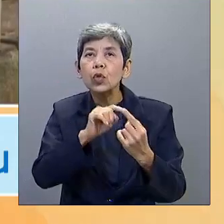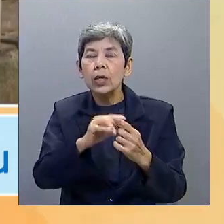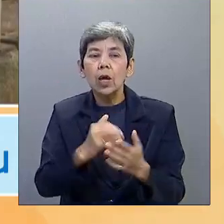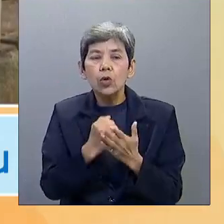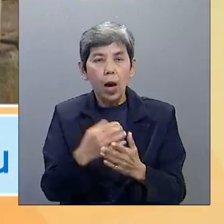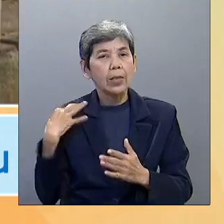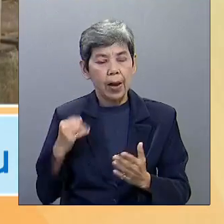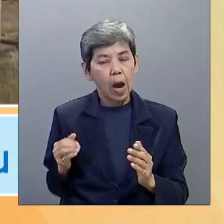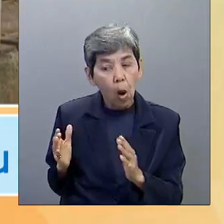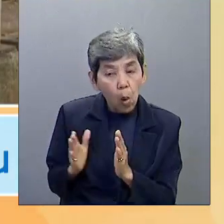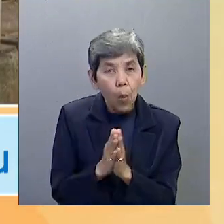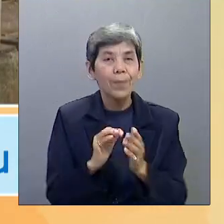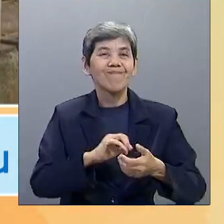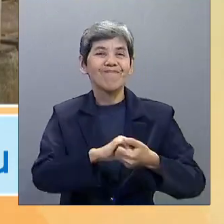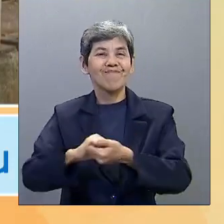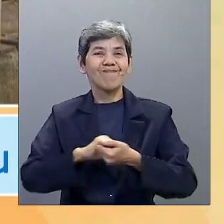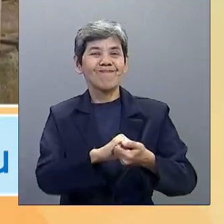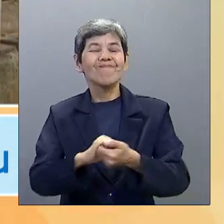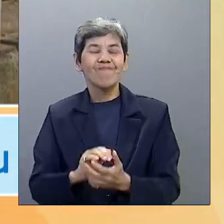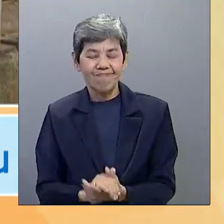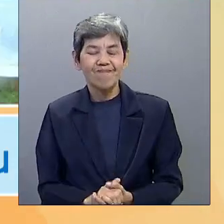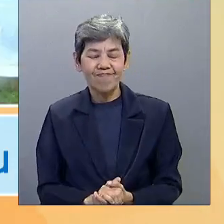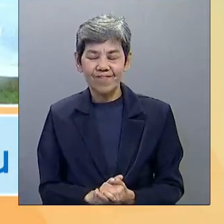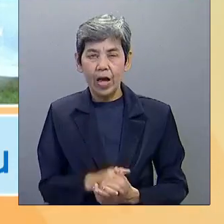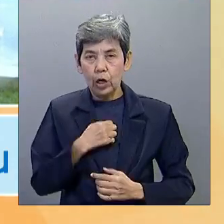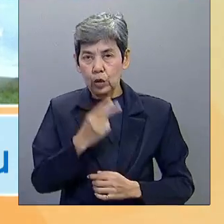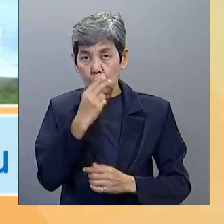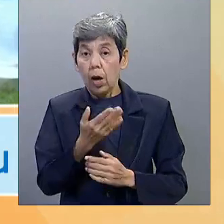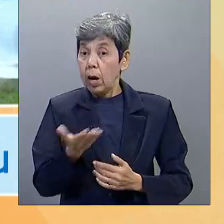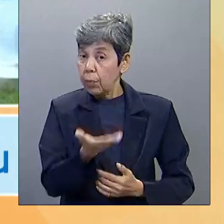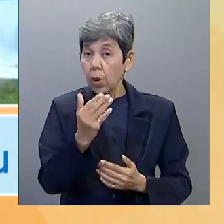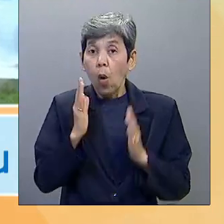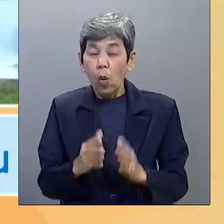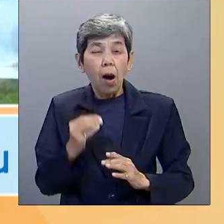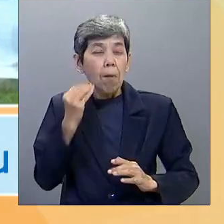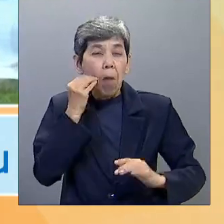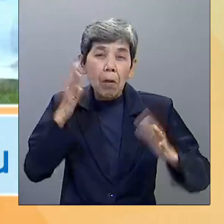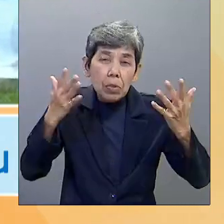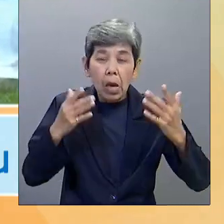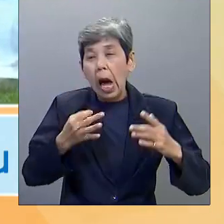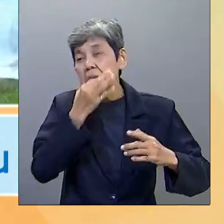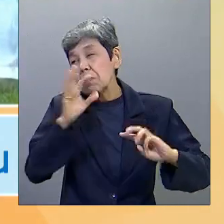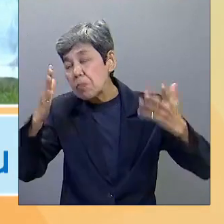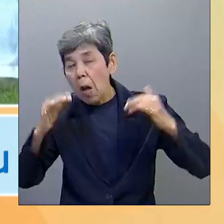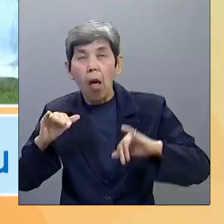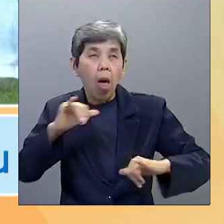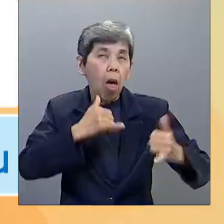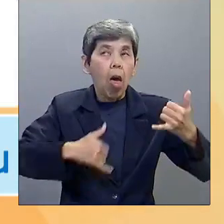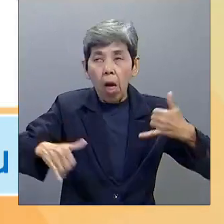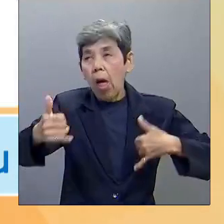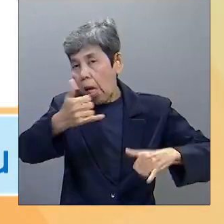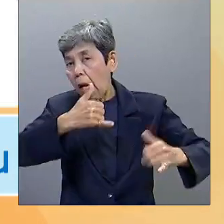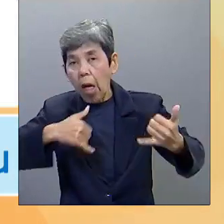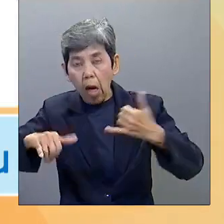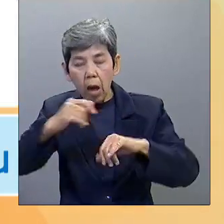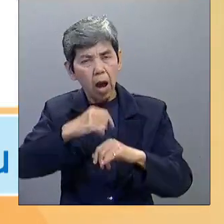ที่เข้ามาร่วมค่ะ ทีนี้เนี่ยคือต้องบอกว่าในภาพรวมเนี่ยของพี่ๆที่เป็นคนไร้บ้าน ค ือเรารู้แล้วว่าสาเหตุเรื่องของการมาเนี่ย